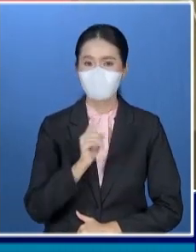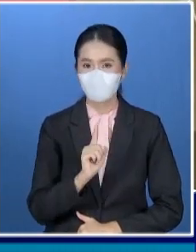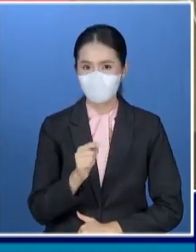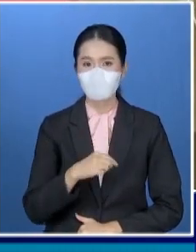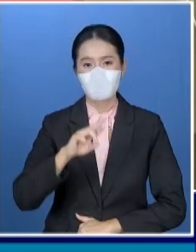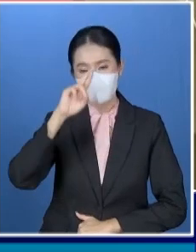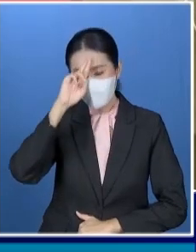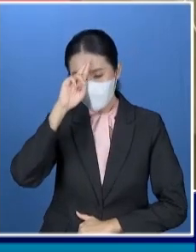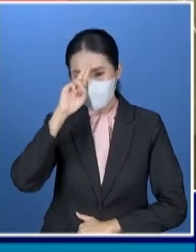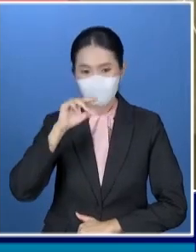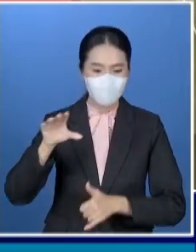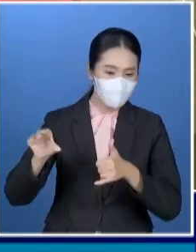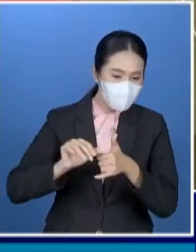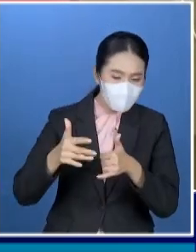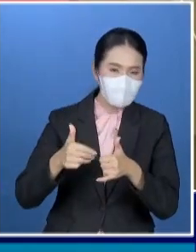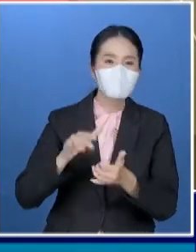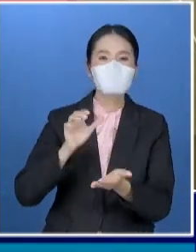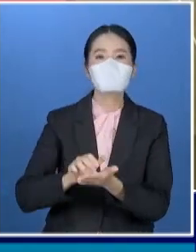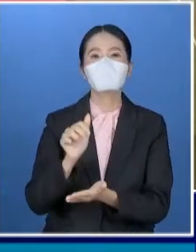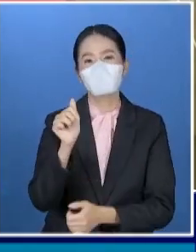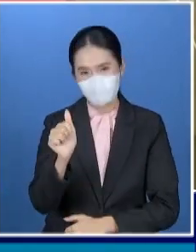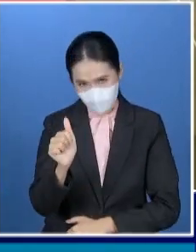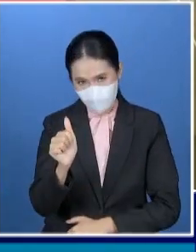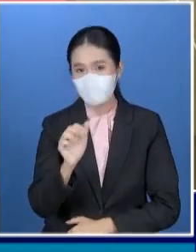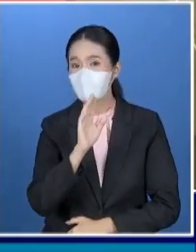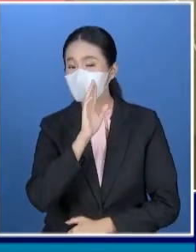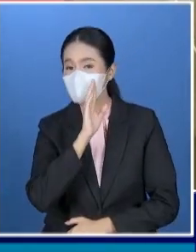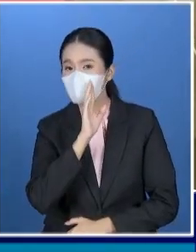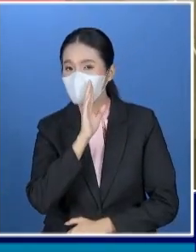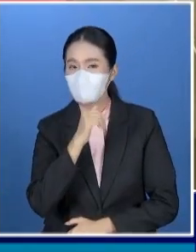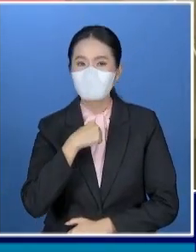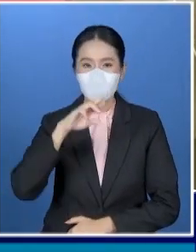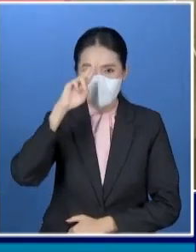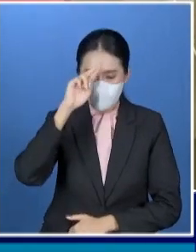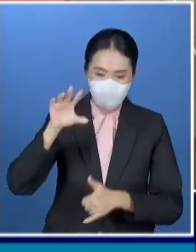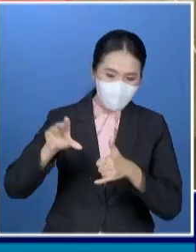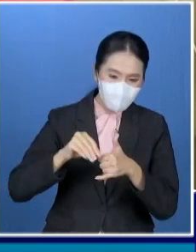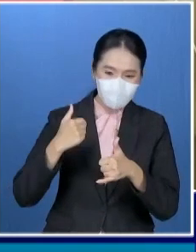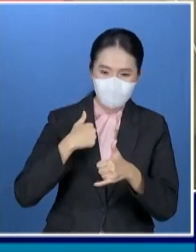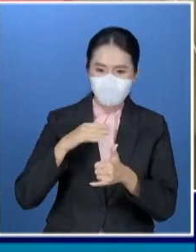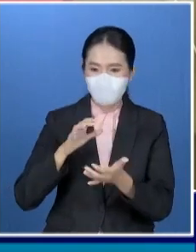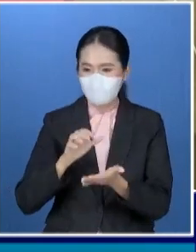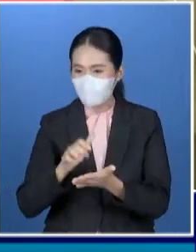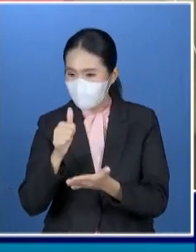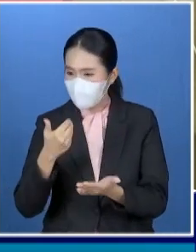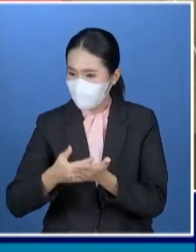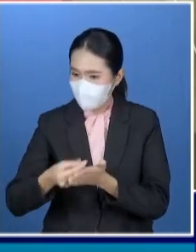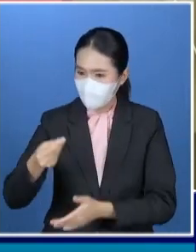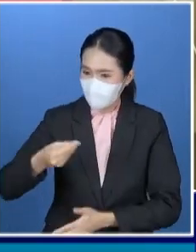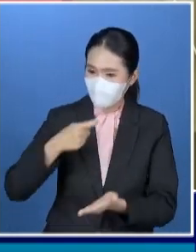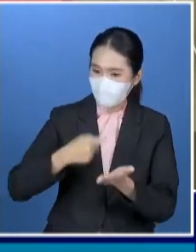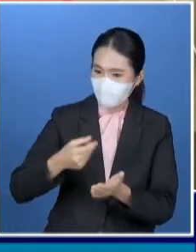ลคยาปรมาลาภาความไม่มีโรคเป็นลาภเป็นประเสริฐนะแต่ถ้าคุณมีโรคแล้วคุณอย่าคิดว่าเป็นลาภเพราะคุณจะได้ประ